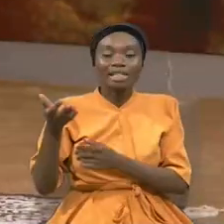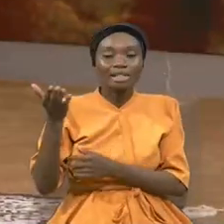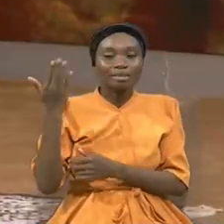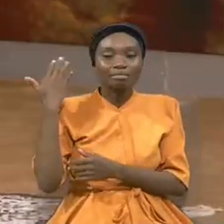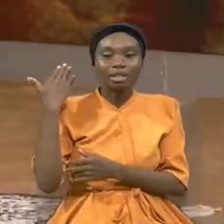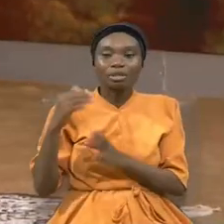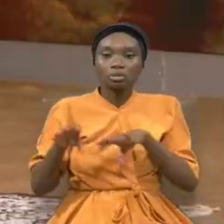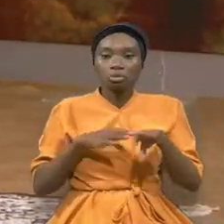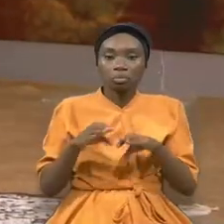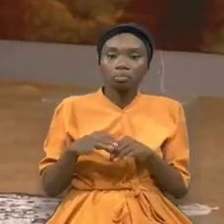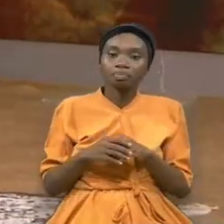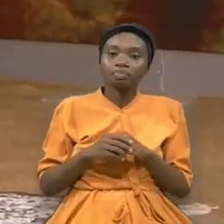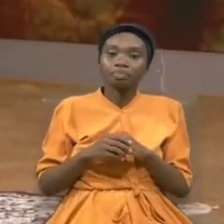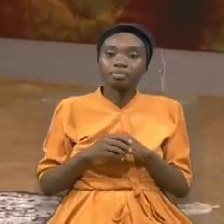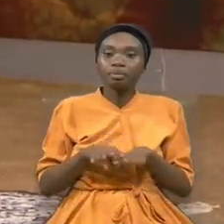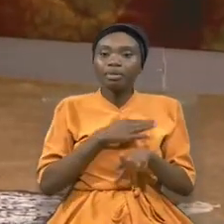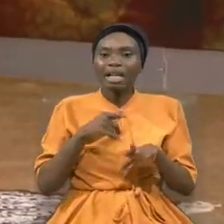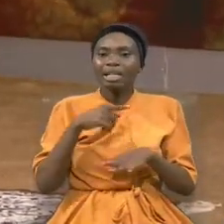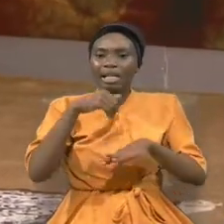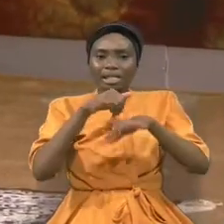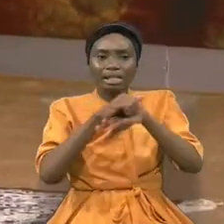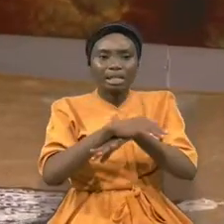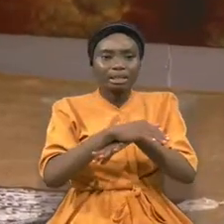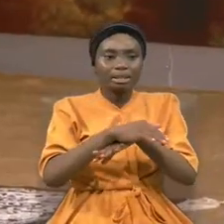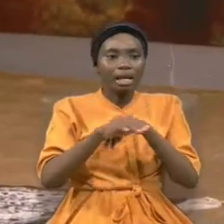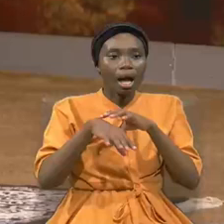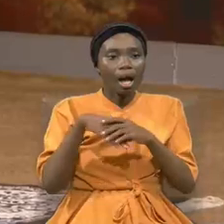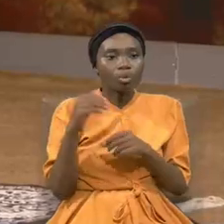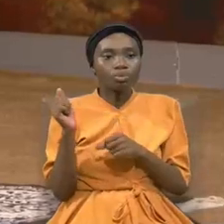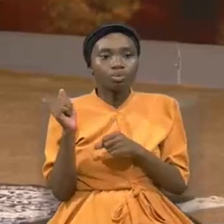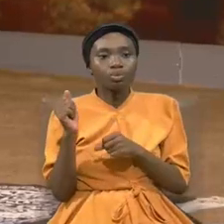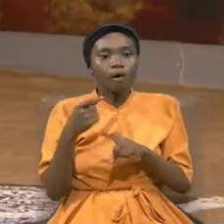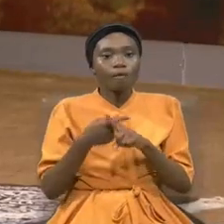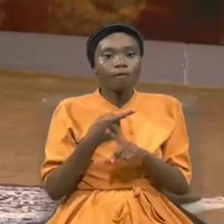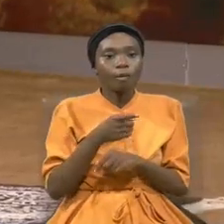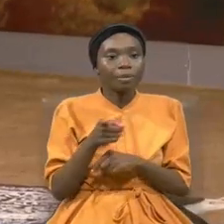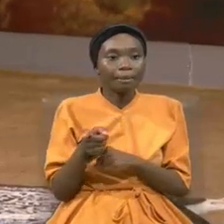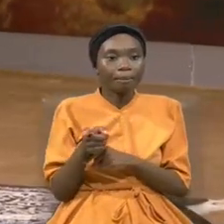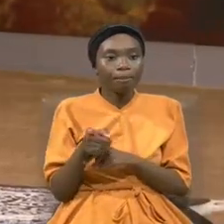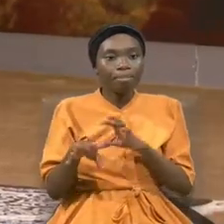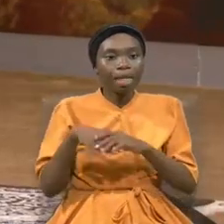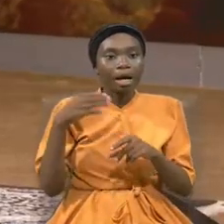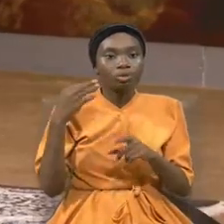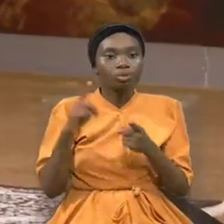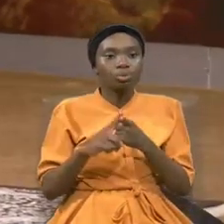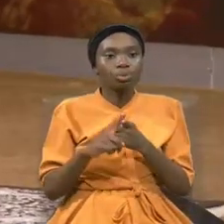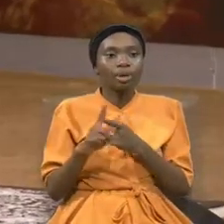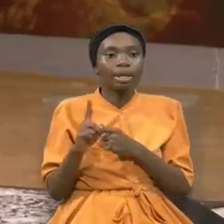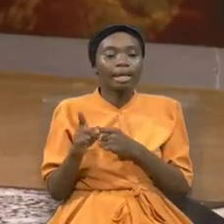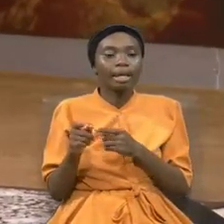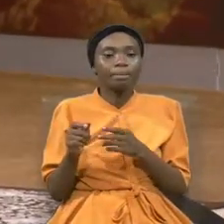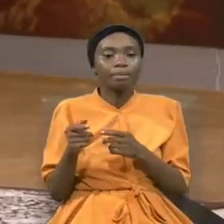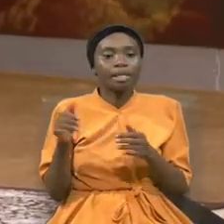et de ces jours aussi font. Ils envoyèrent auprès de lui leurs disciples avec